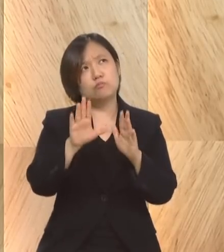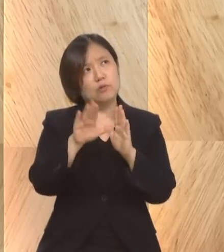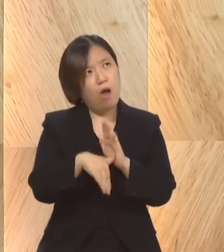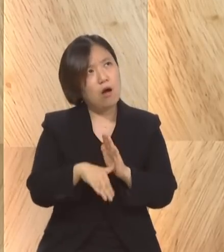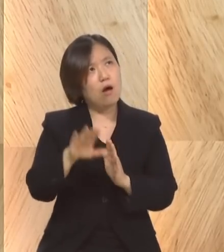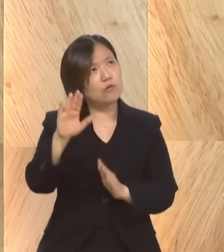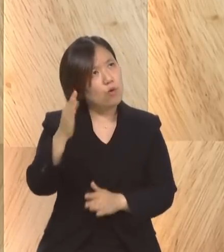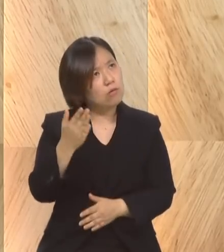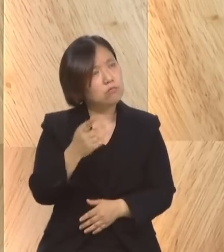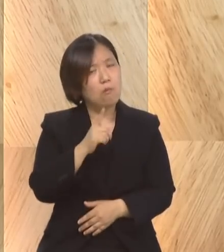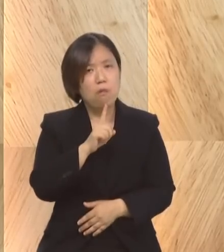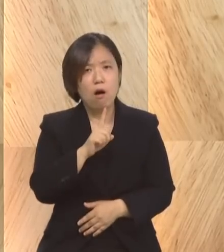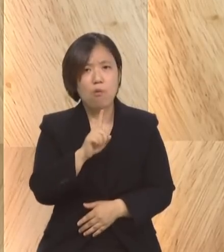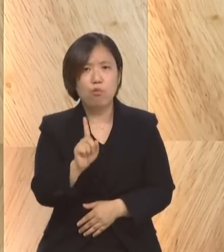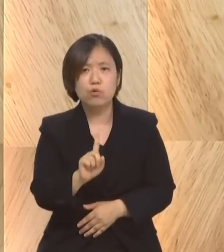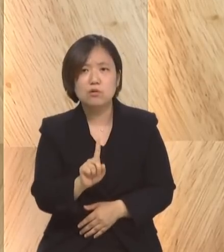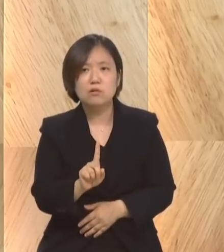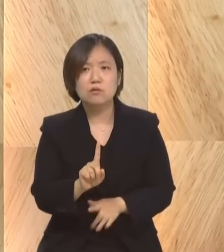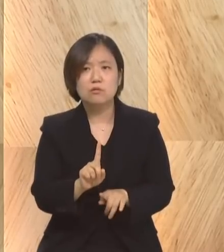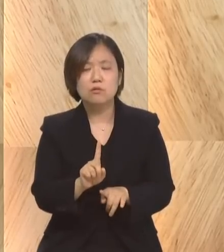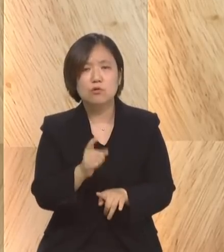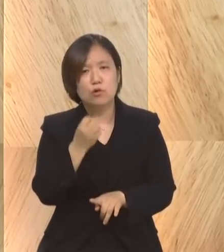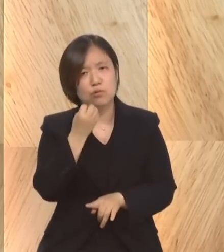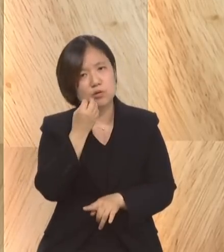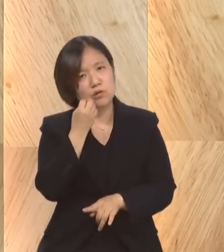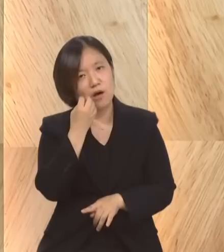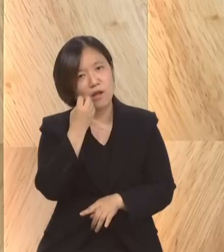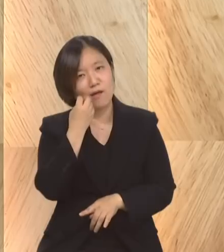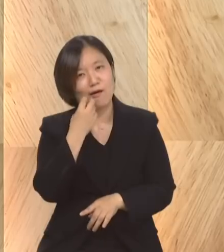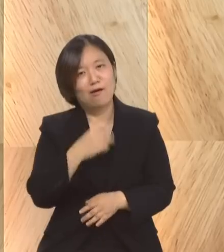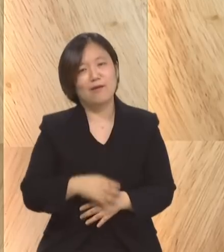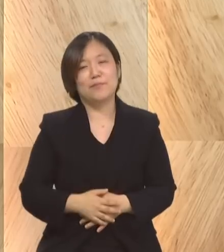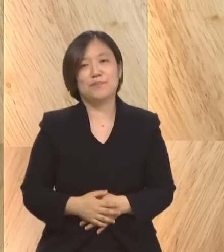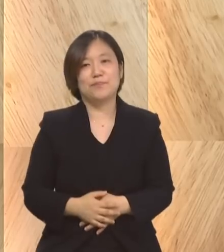이렇게 딱 깼대요 아버지가 이제 때가 되었다